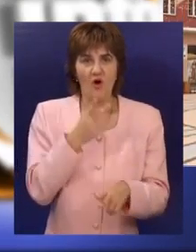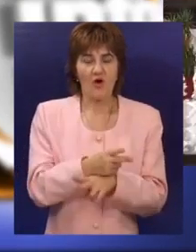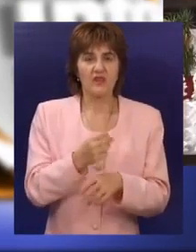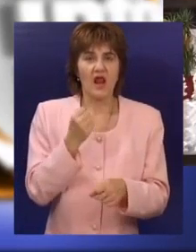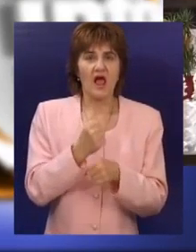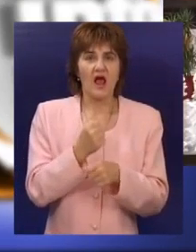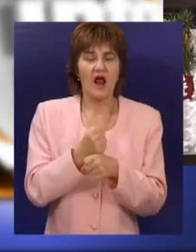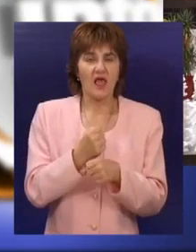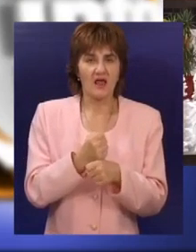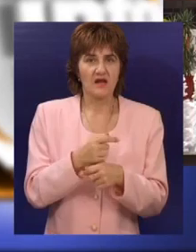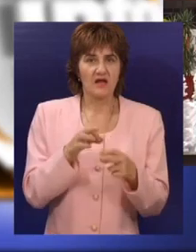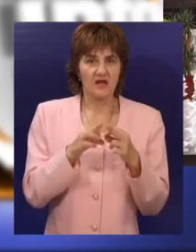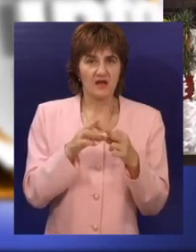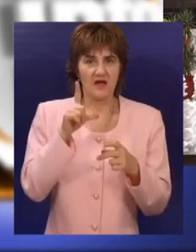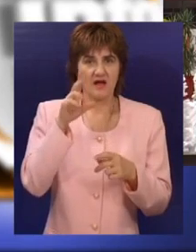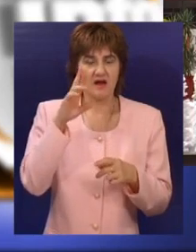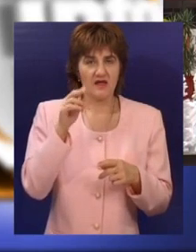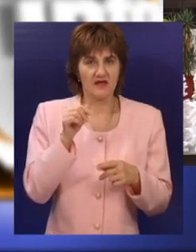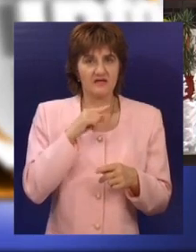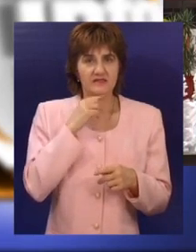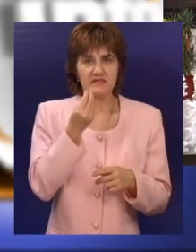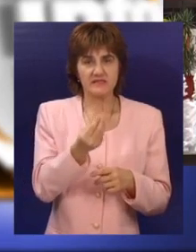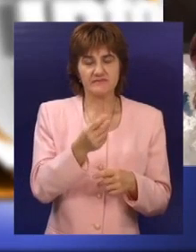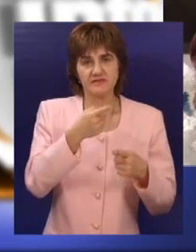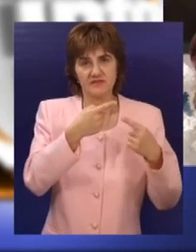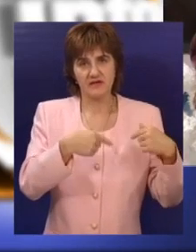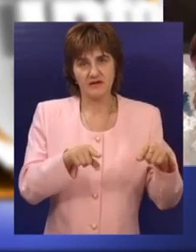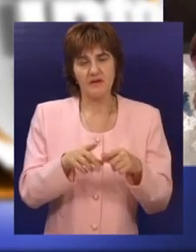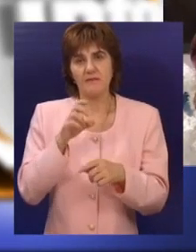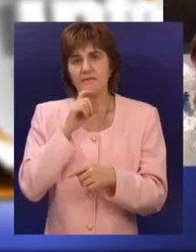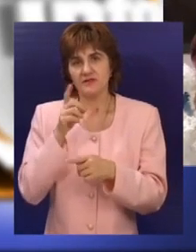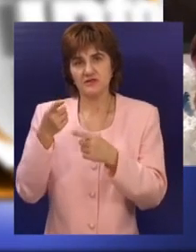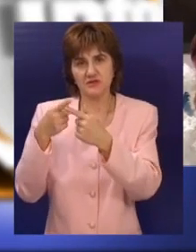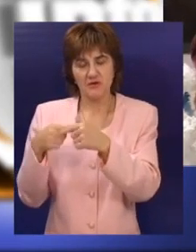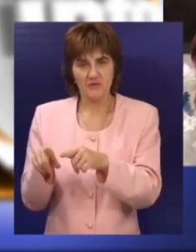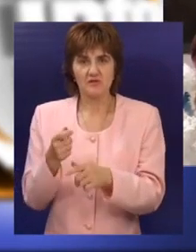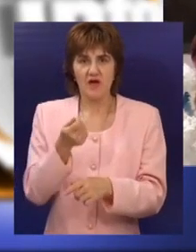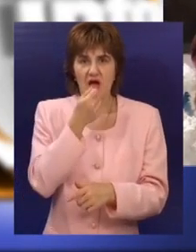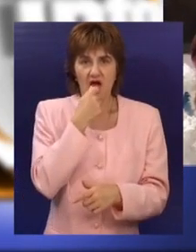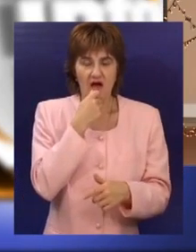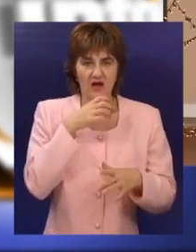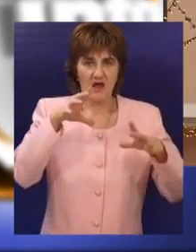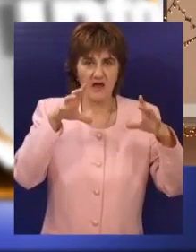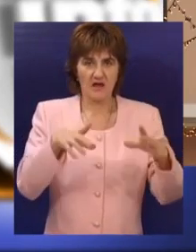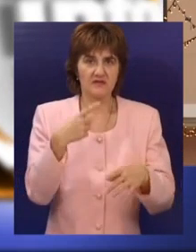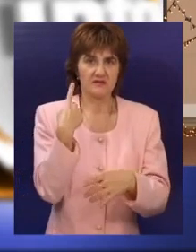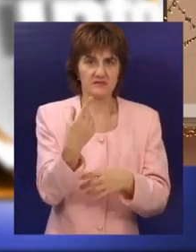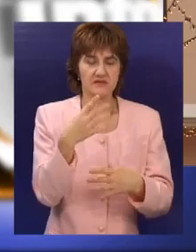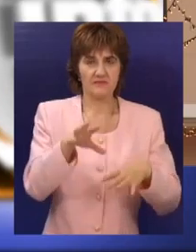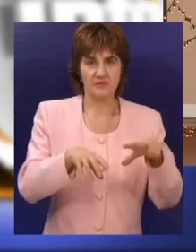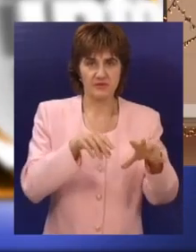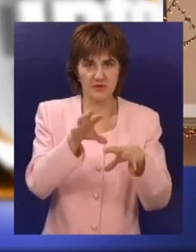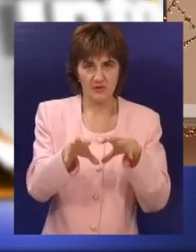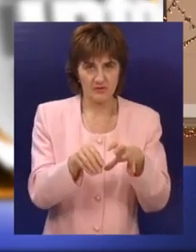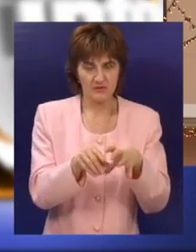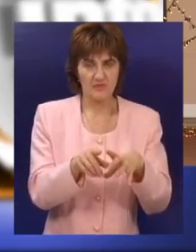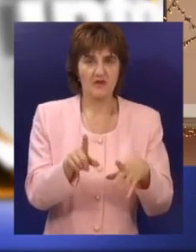je Hotel Galerija. Proslava se organizuje u dve sale sa srpskom i mađarskom muzikom. Hrana će biti na bazi švedskog stola